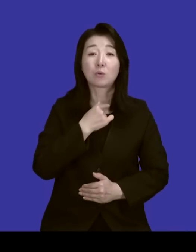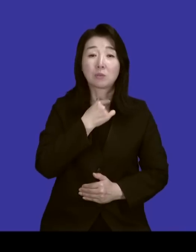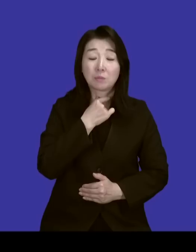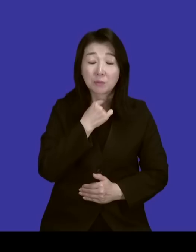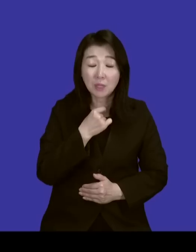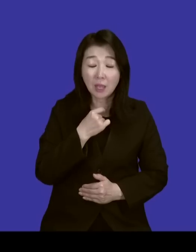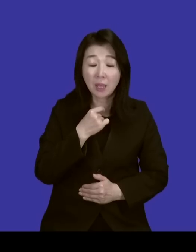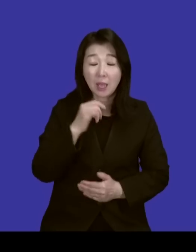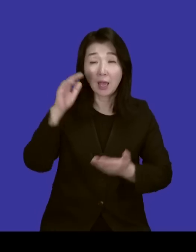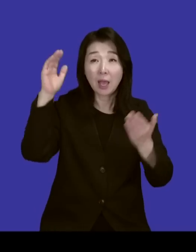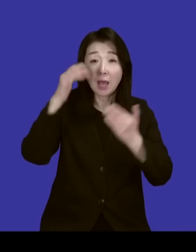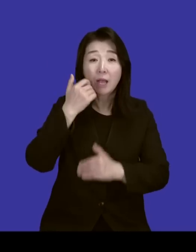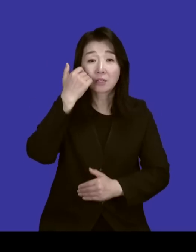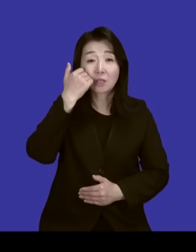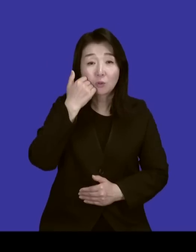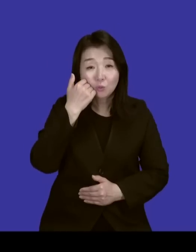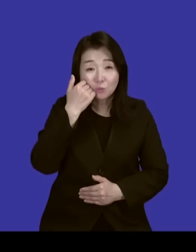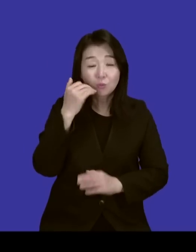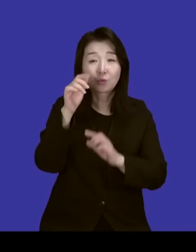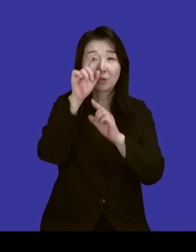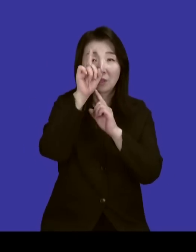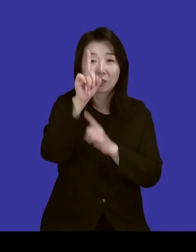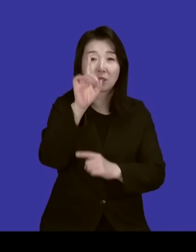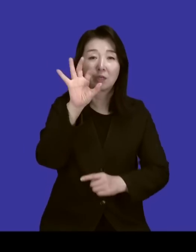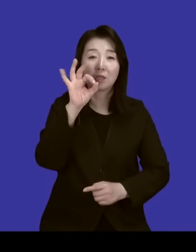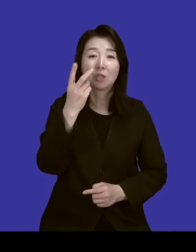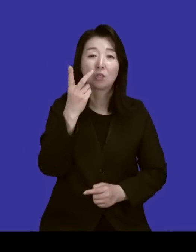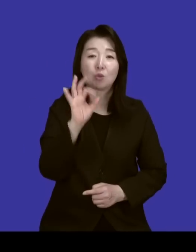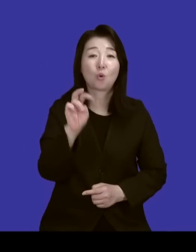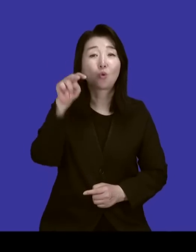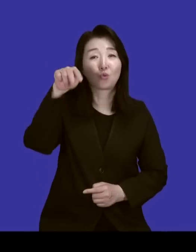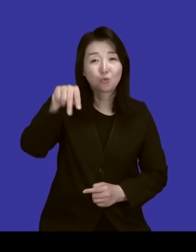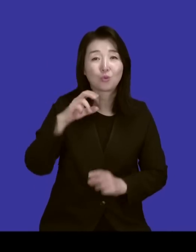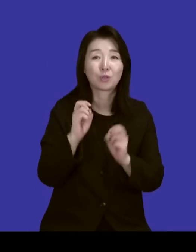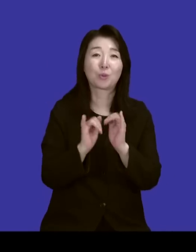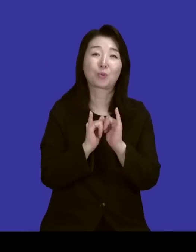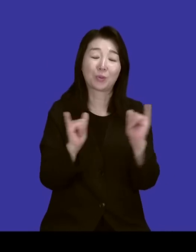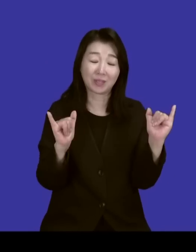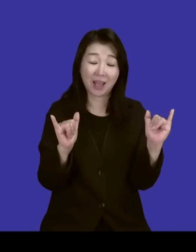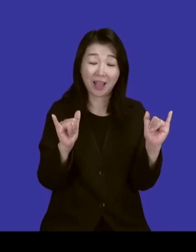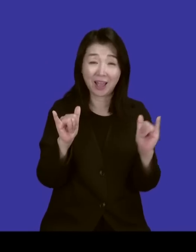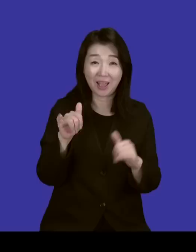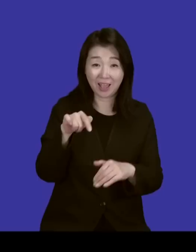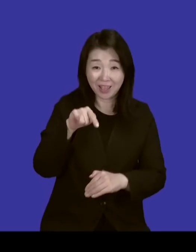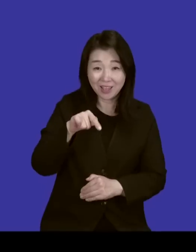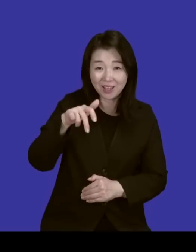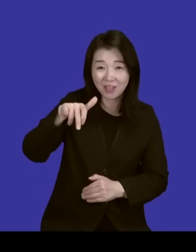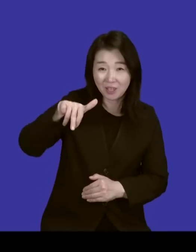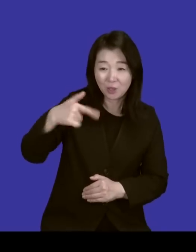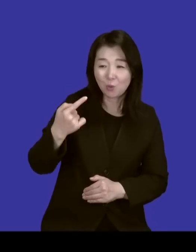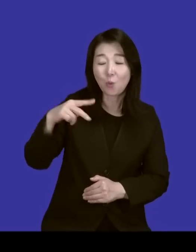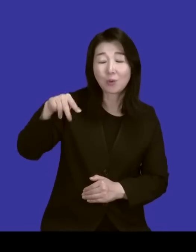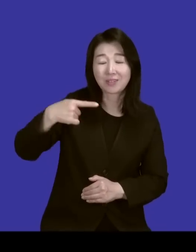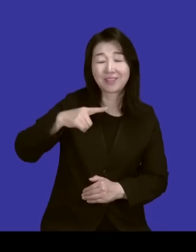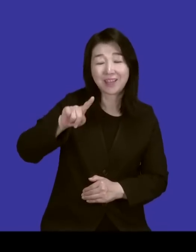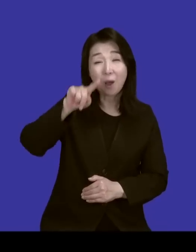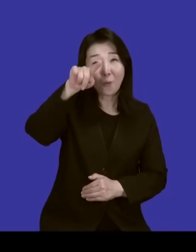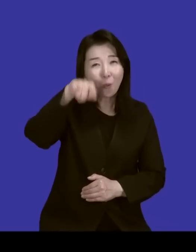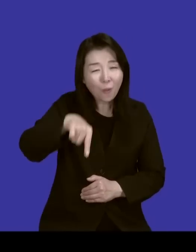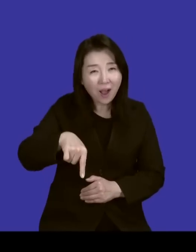누구요? 이용규 선교사예요. 내려놓. 내려놓. 아, 예, 예. 그 친구도 코스타에 와서 선교사 선포를 헌신을 하셨군요.